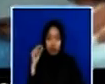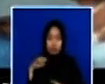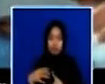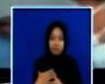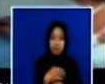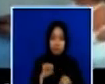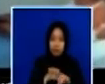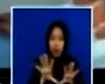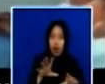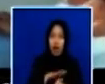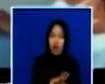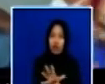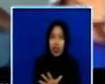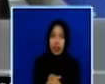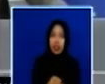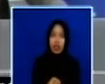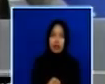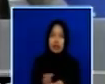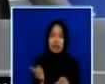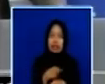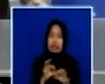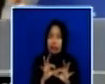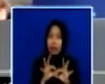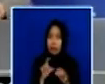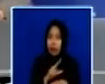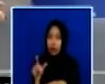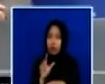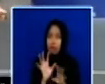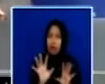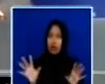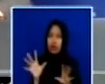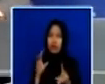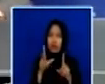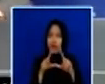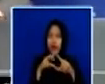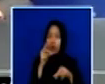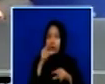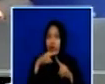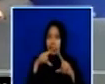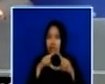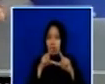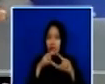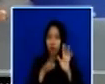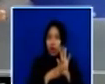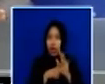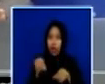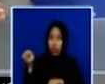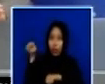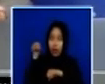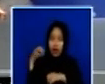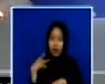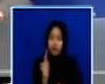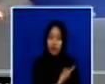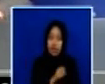kabupaten Hai Sunarto pelapor Gan saudara puluhan wartawan di Kabupaten Tuban menjalani vaksinasi Taufik